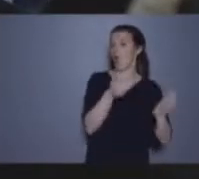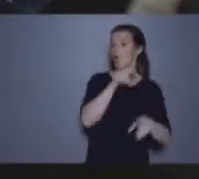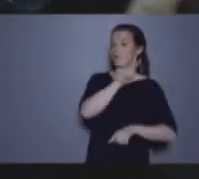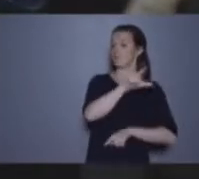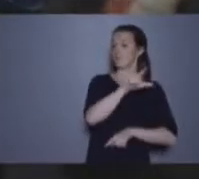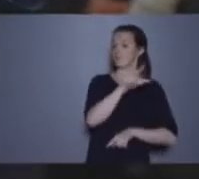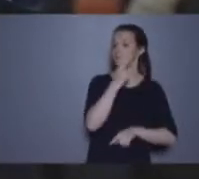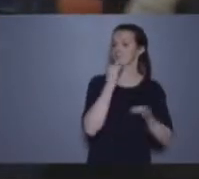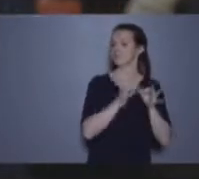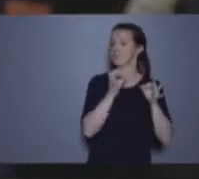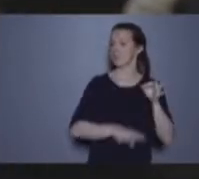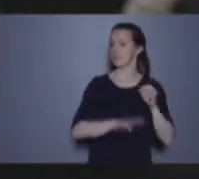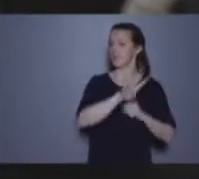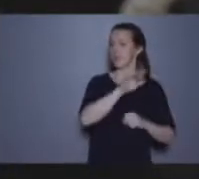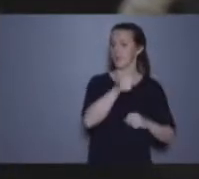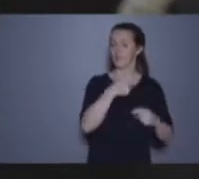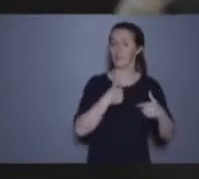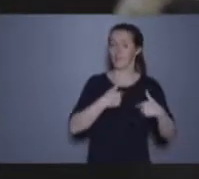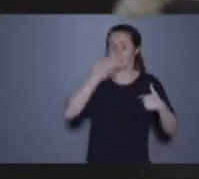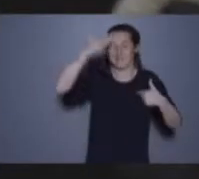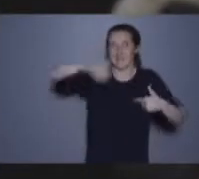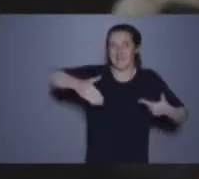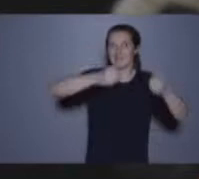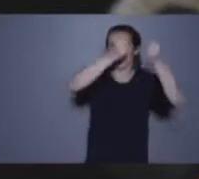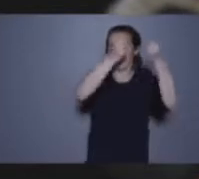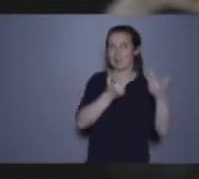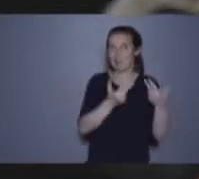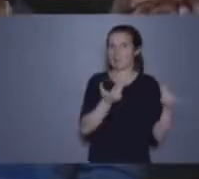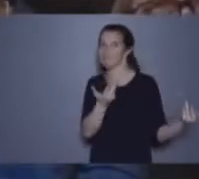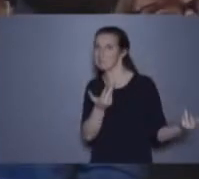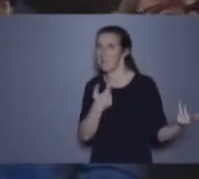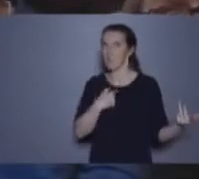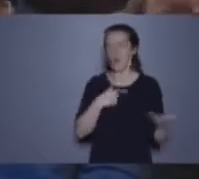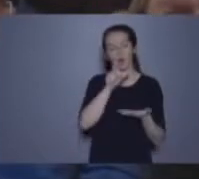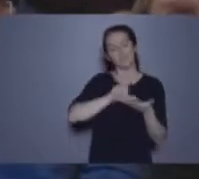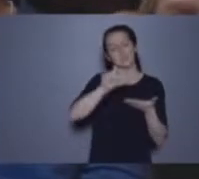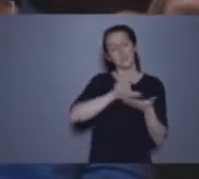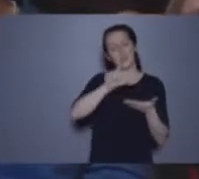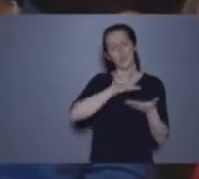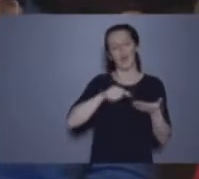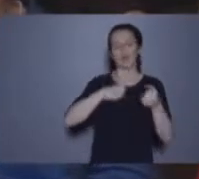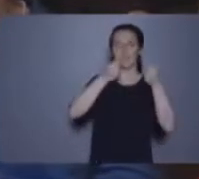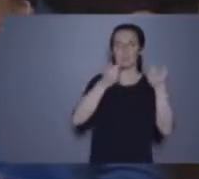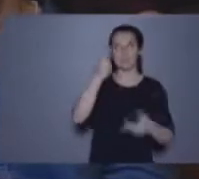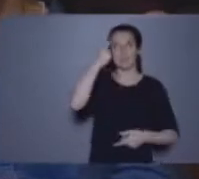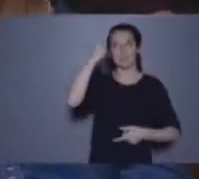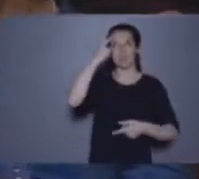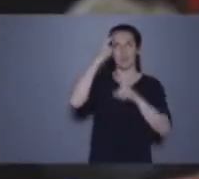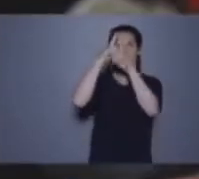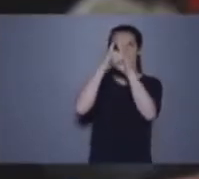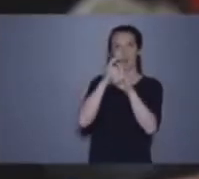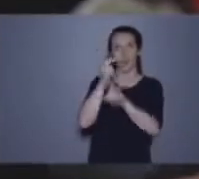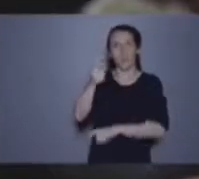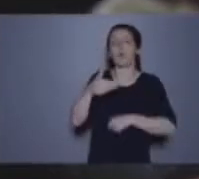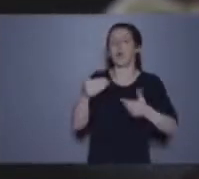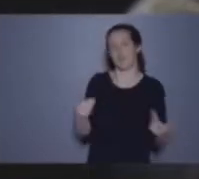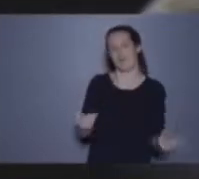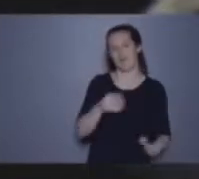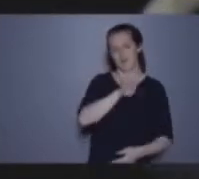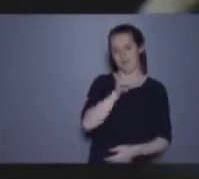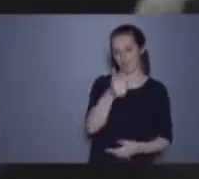41. Même moi, je le sais. Qui suis un littéraire et qui ne fait pas des maths de tête. D'accord?